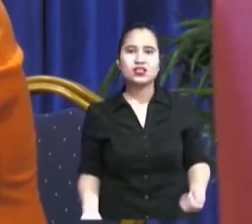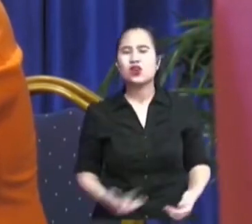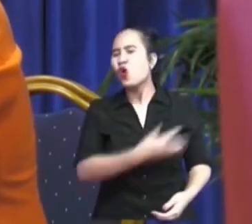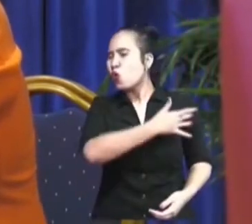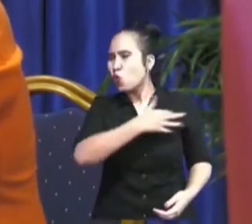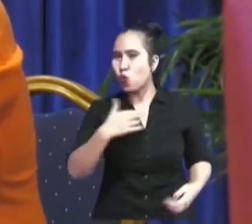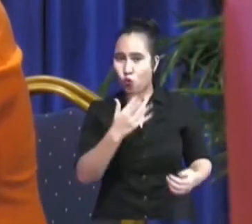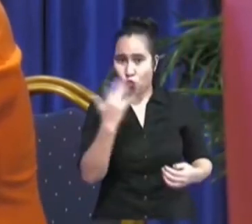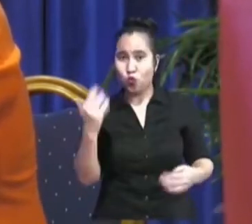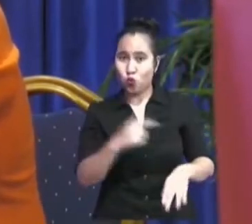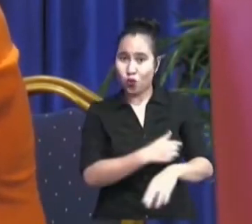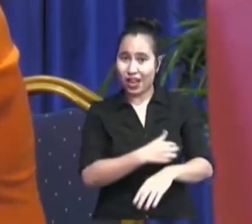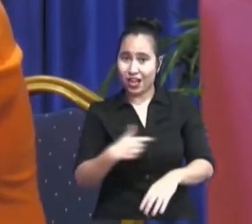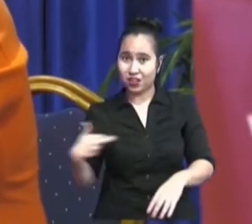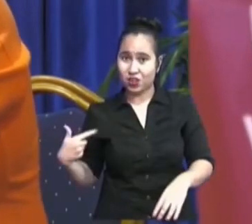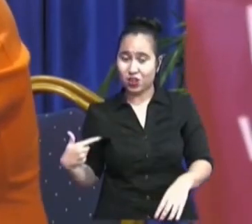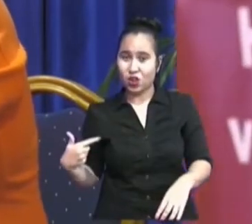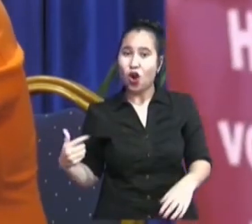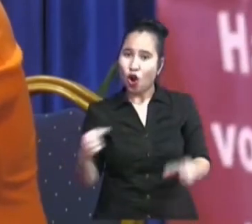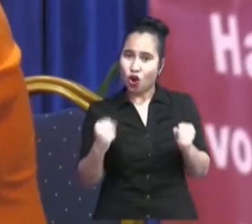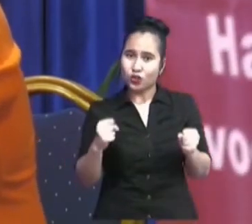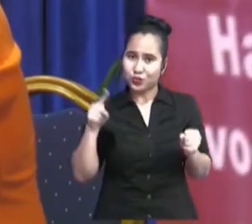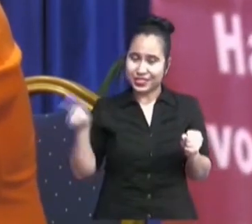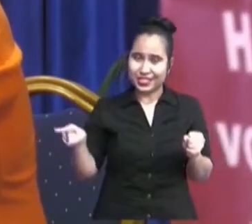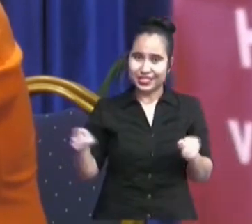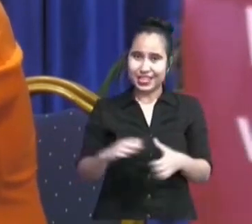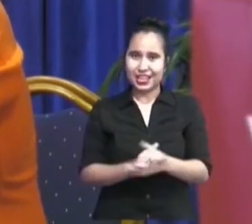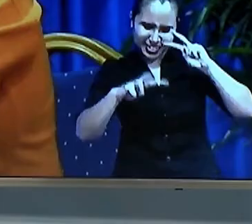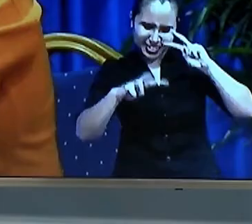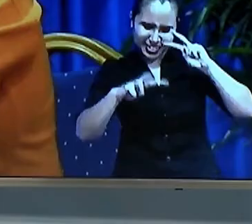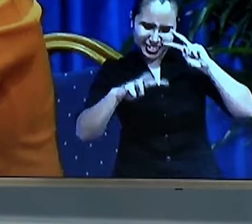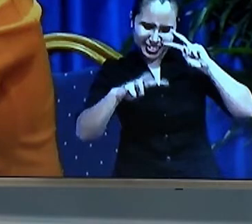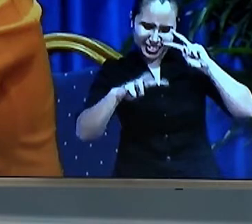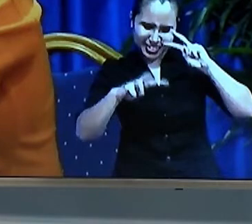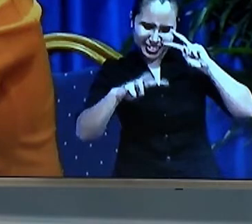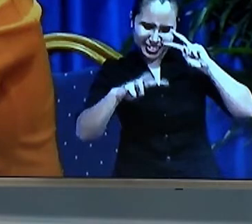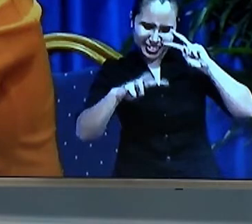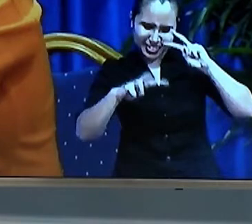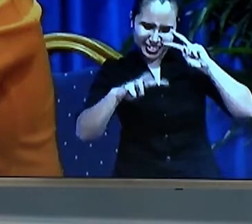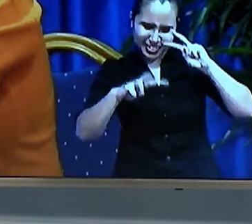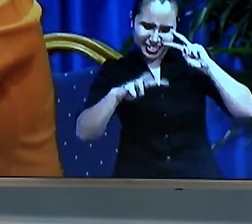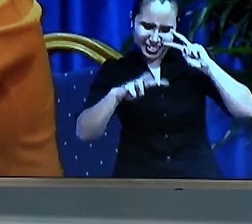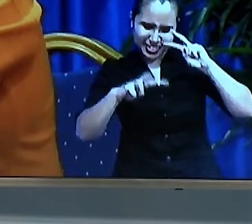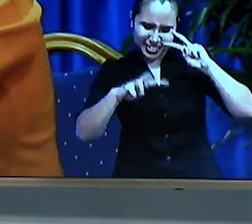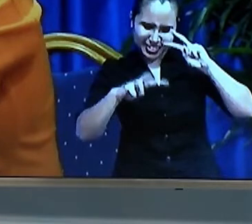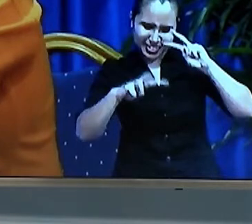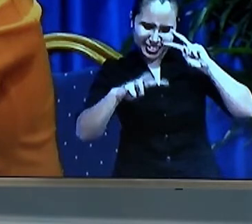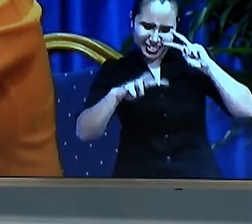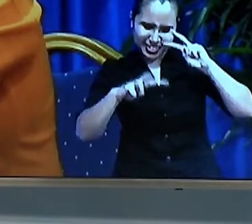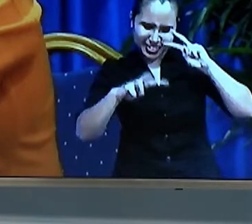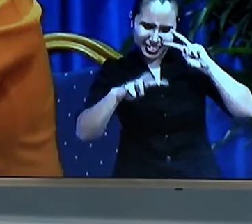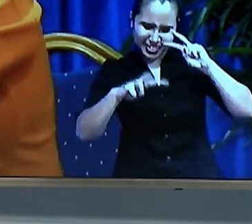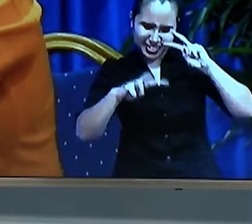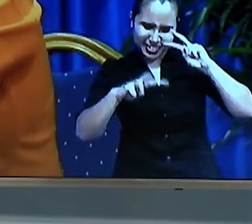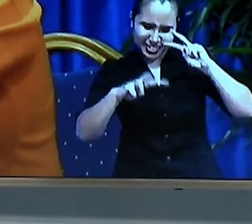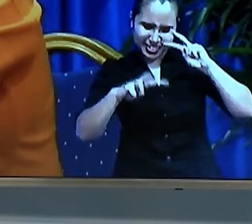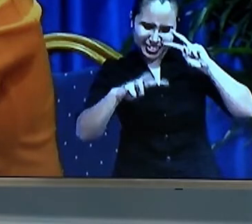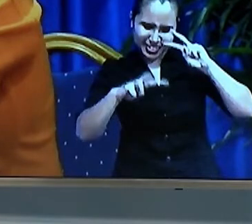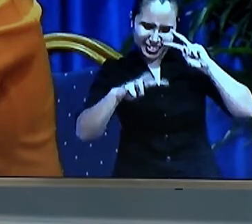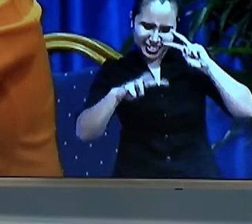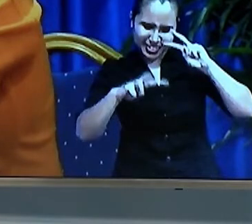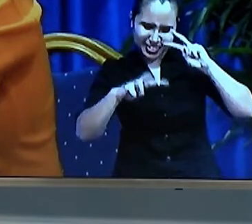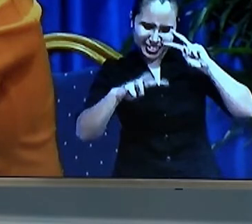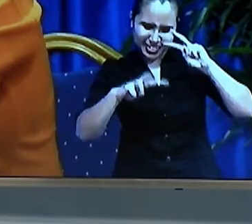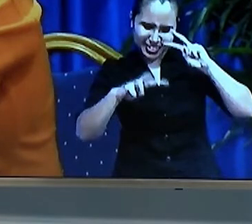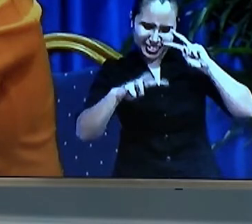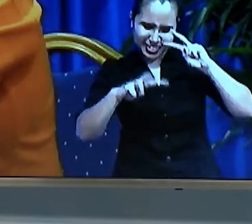er daarna met de mensen? En dat wordt dus met de politie verder afgestemd. Jerry Slijngaard, coördinator van het NCCR. Hij